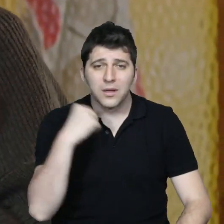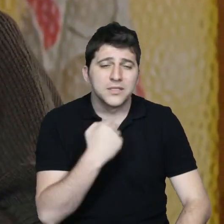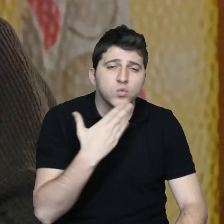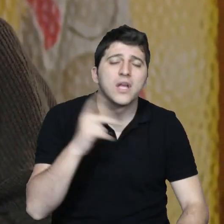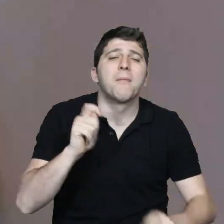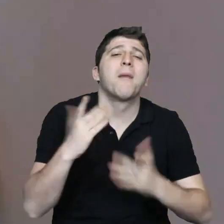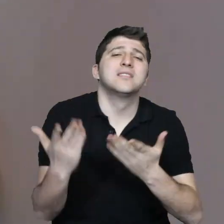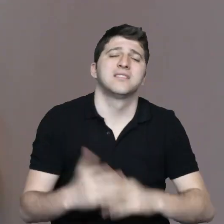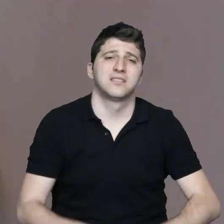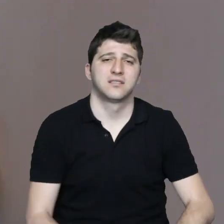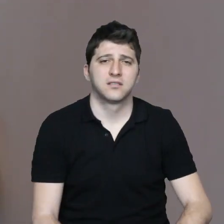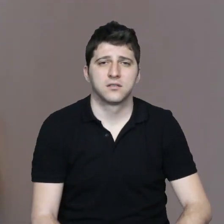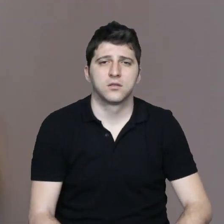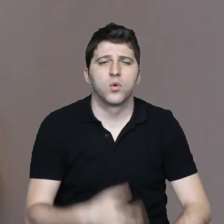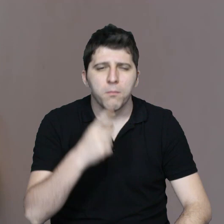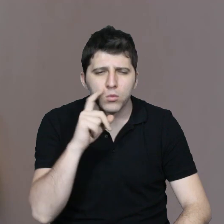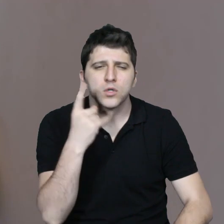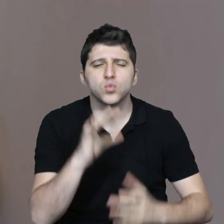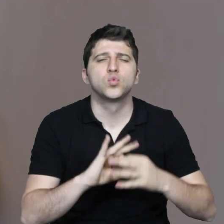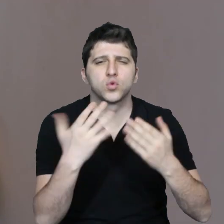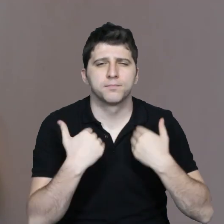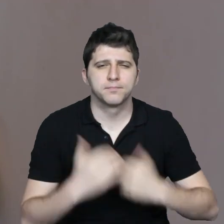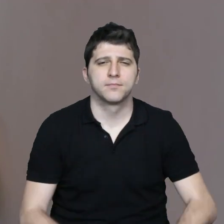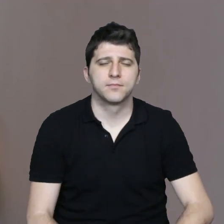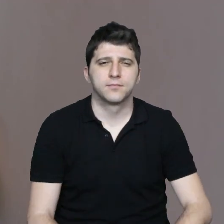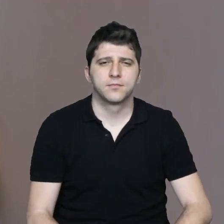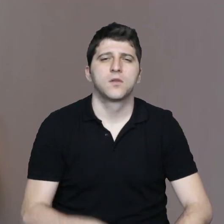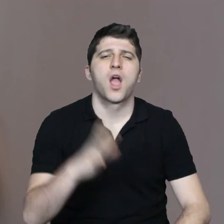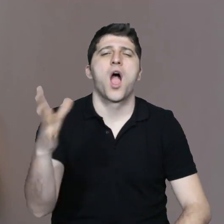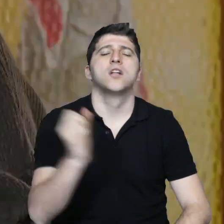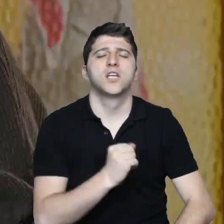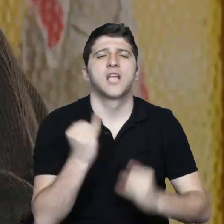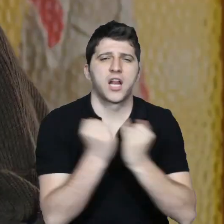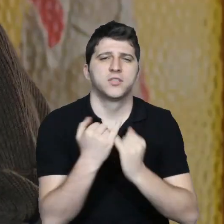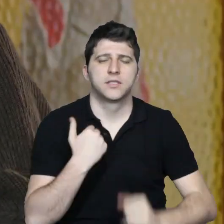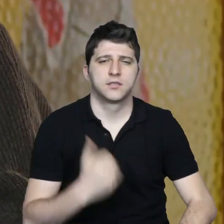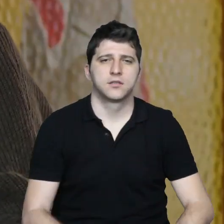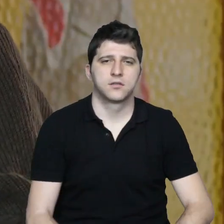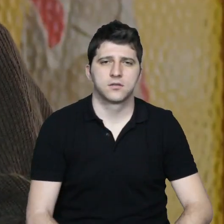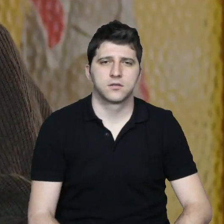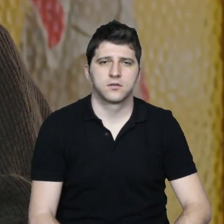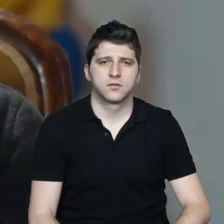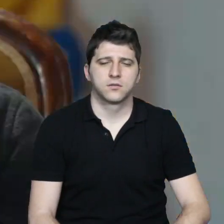ki. Bulacağız bir yolunu. Alacağız kardeşimizi.